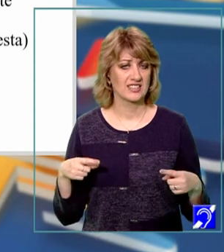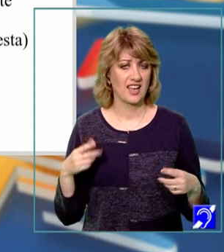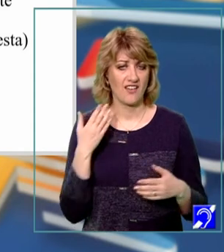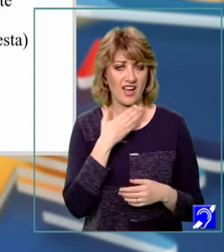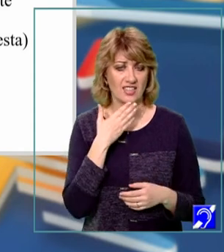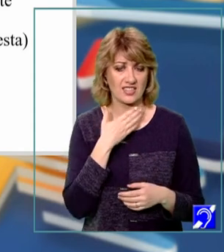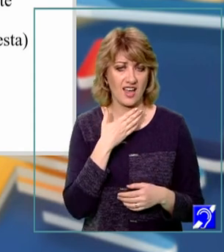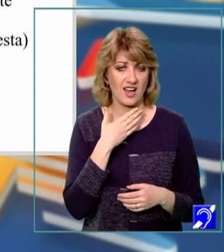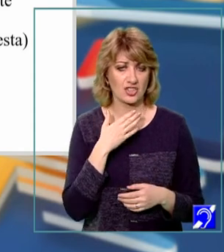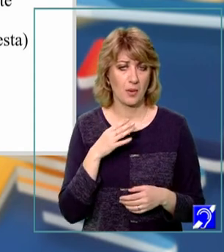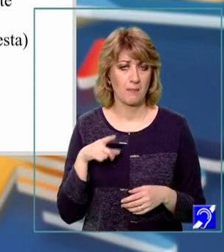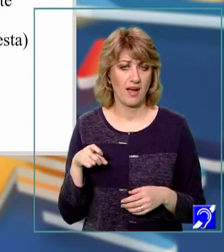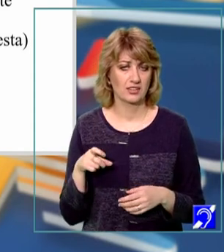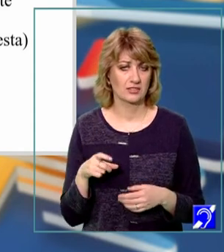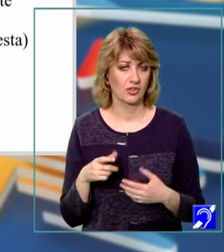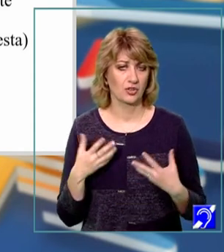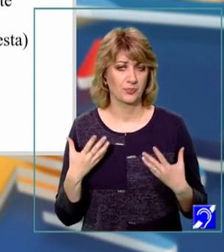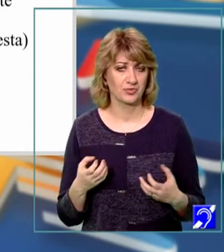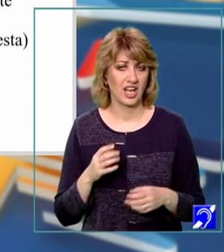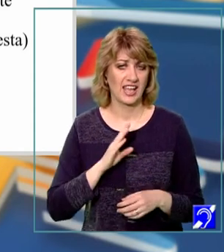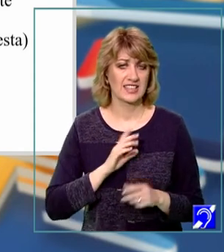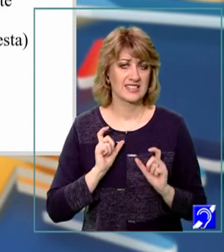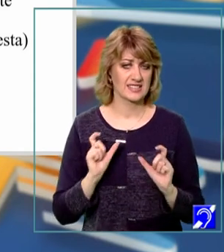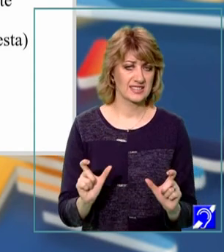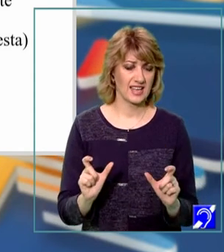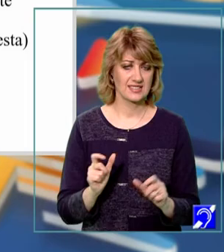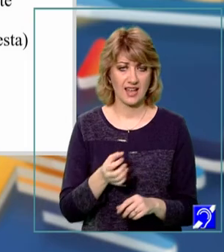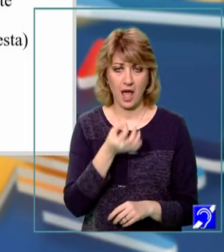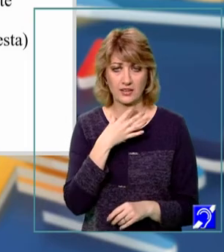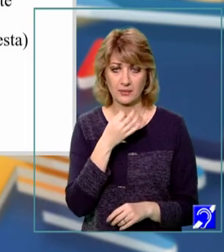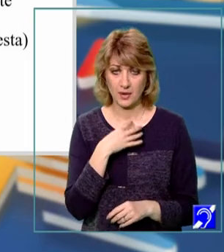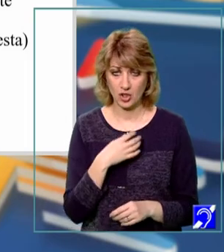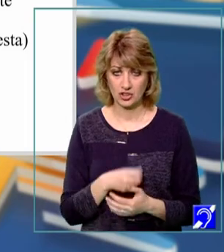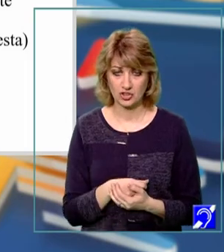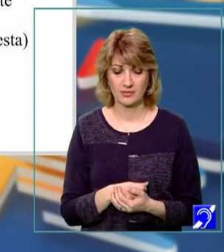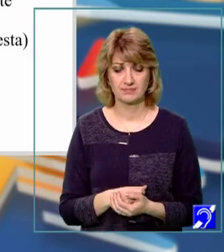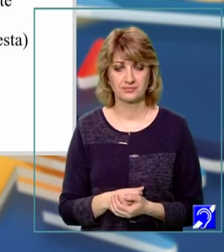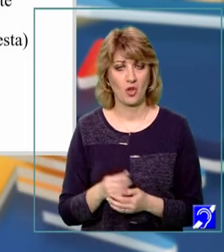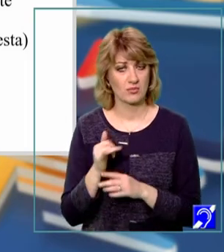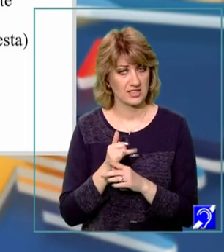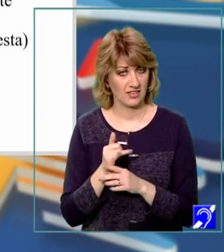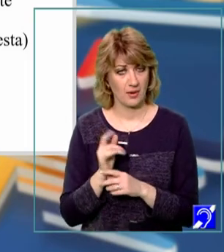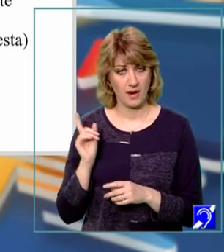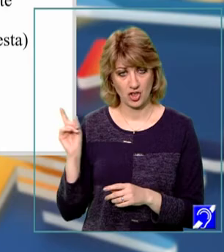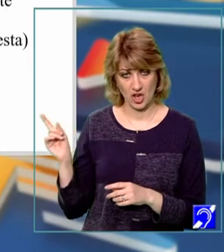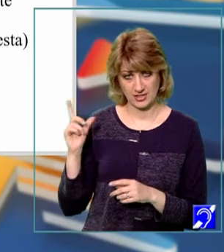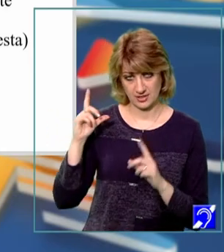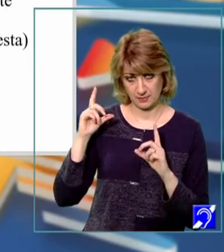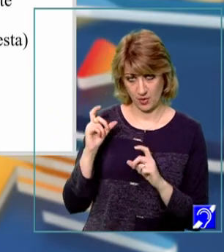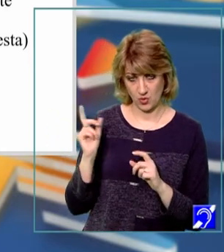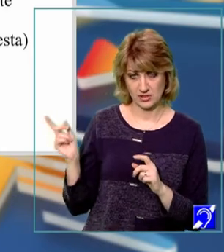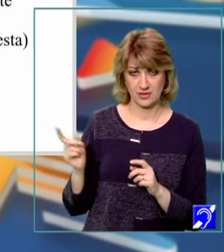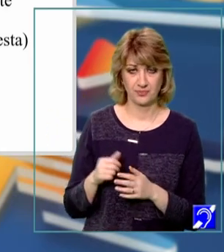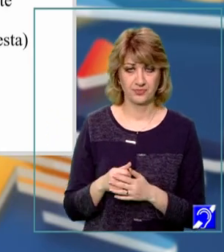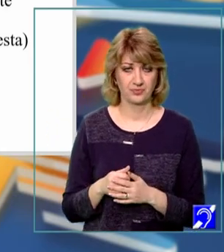avantaje bacteriilor, precum rezistența la antibiotice. Observăm pe această imagine că plasmidele